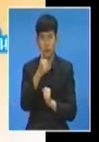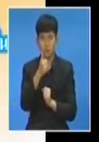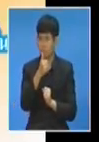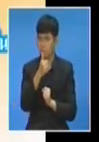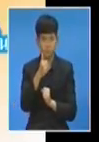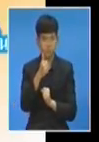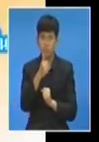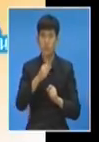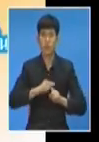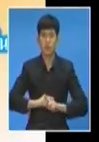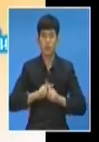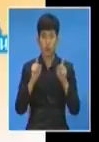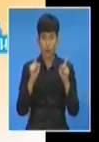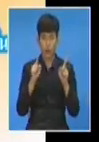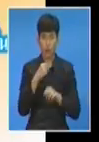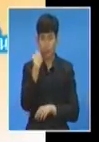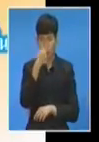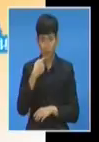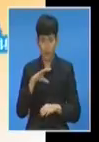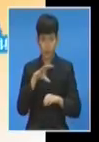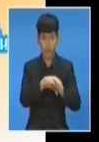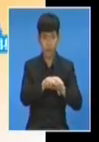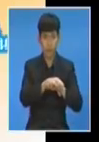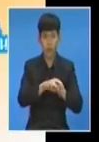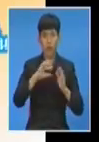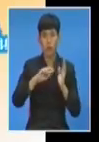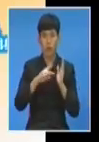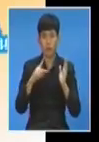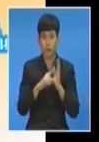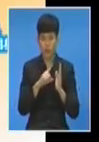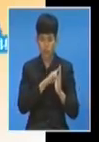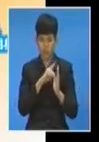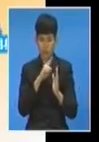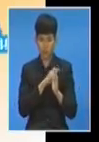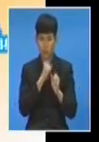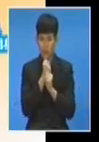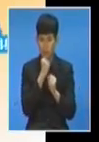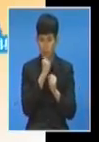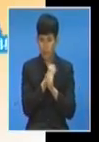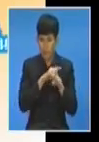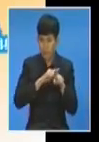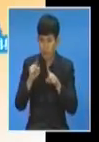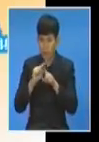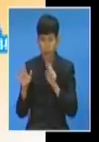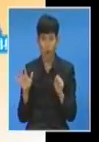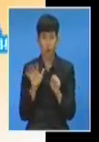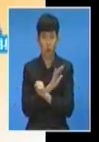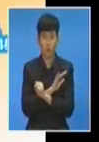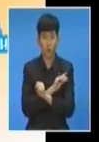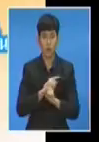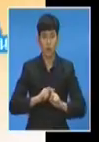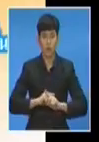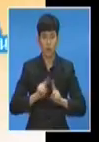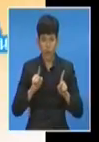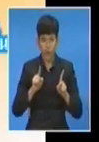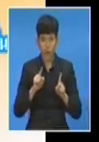เป็นแต่นับว่าผู้นั้นได้กระทำการครบถ้วนแก่หน้าที่เท่านั้นแต่จะถือเป็นความช